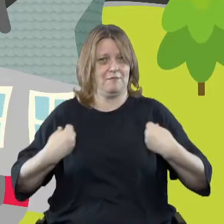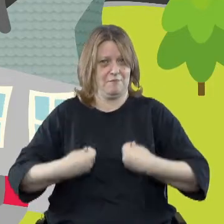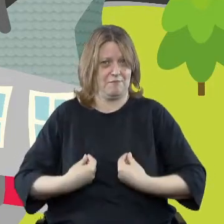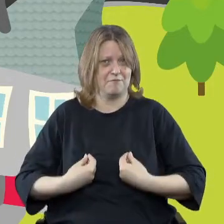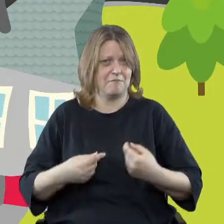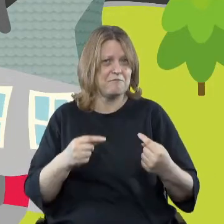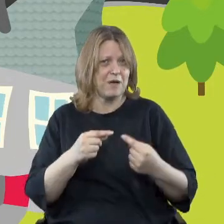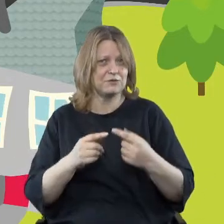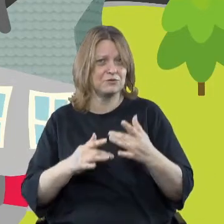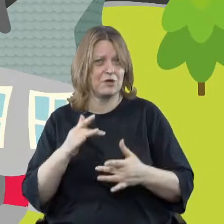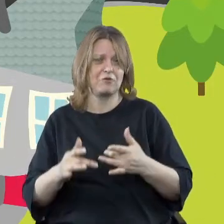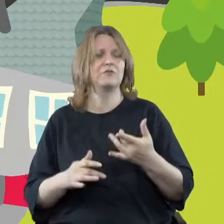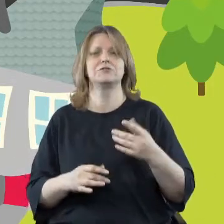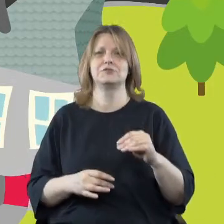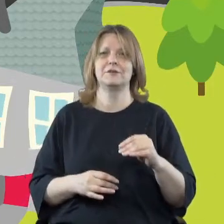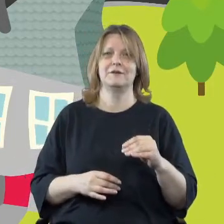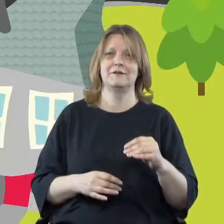rower?